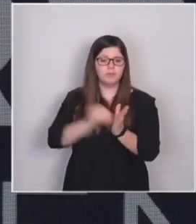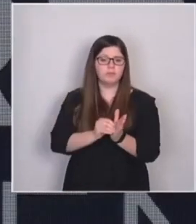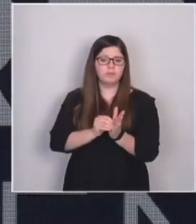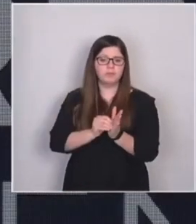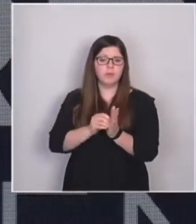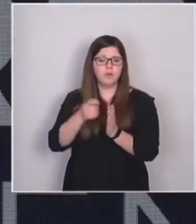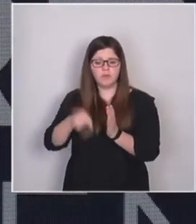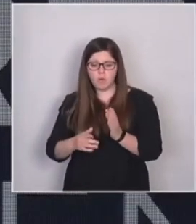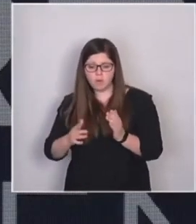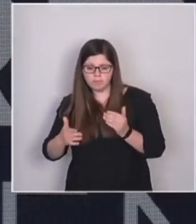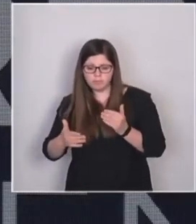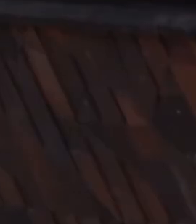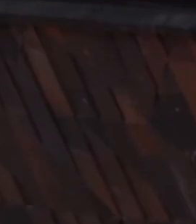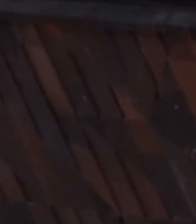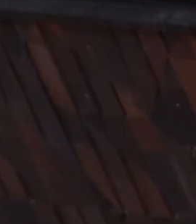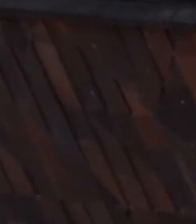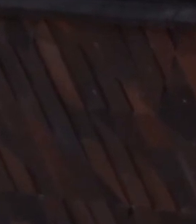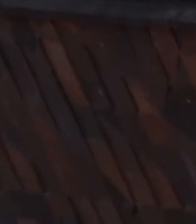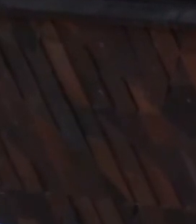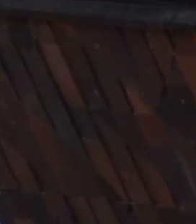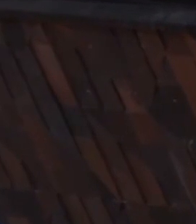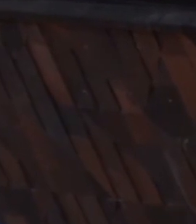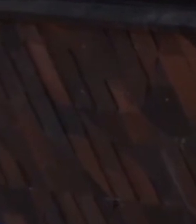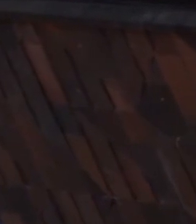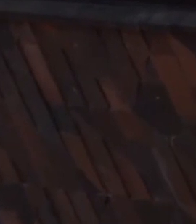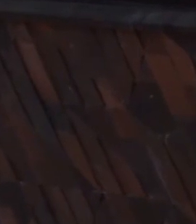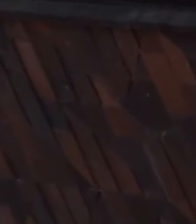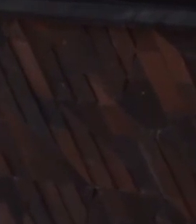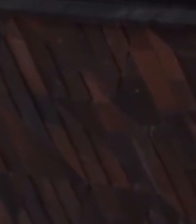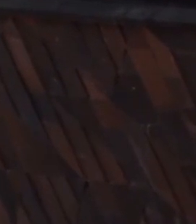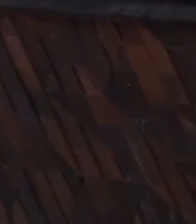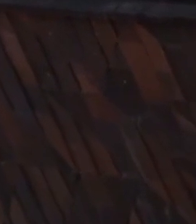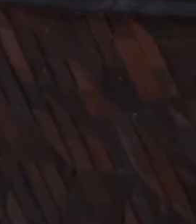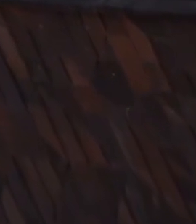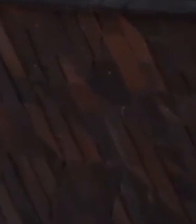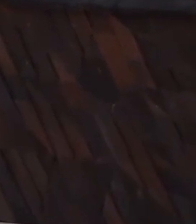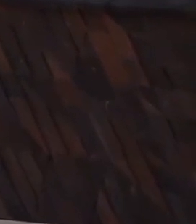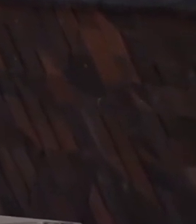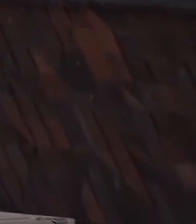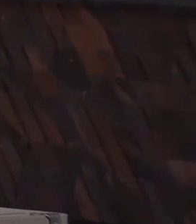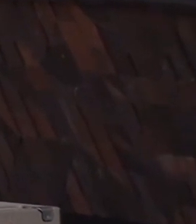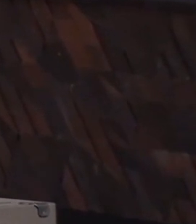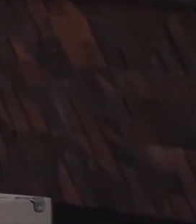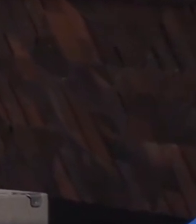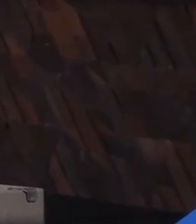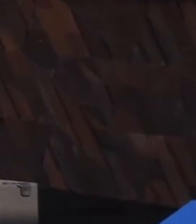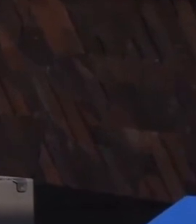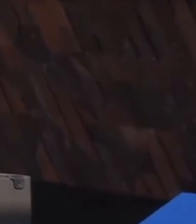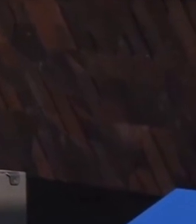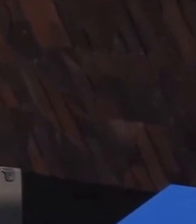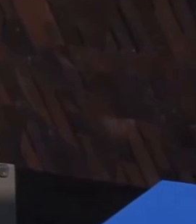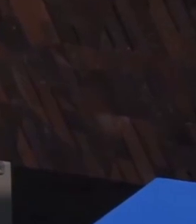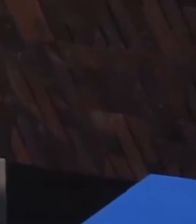produit. C'est pourquoi aujourd'hui, nous allons donner à ce parvis de l'Hôtel de Ville le nom de place du